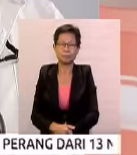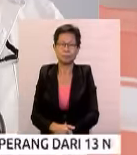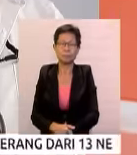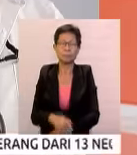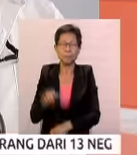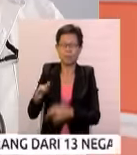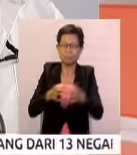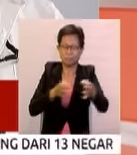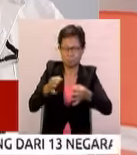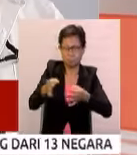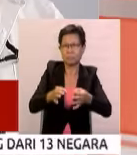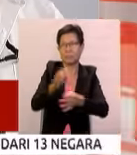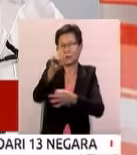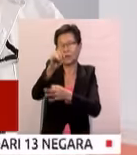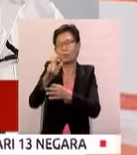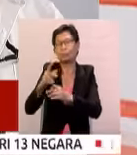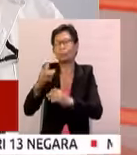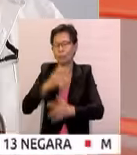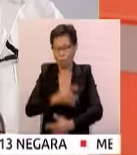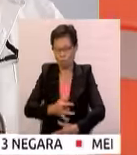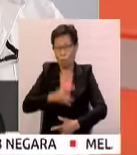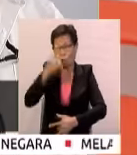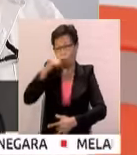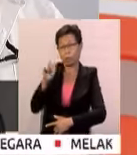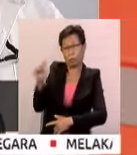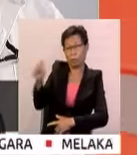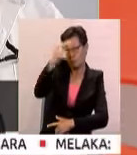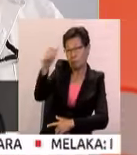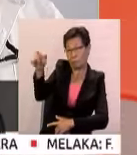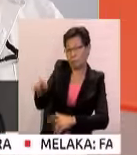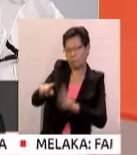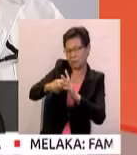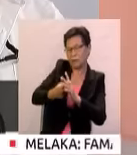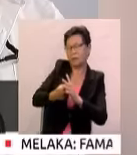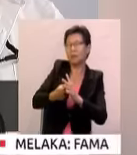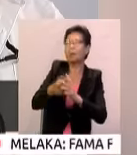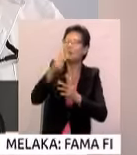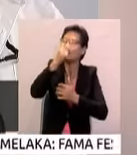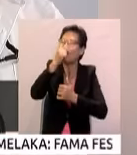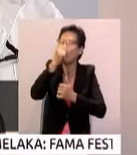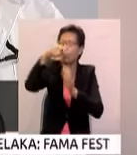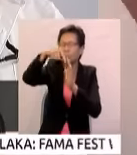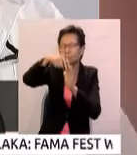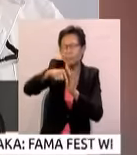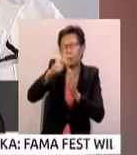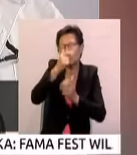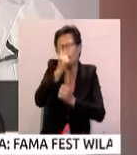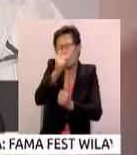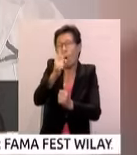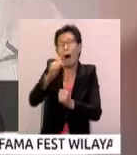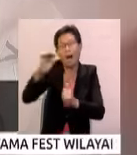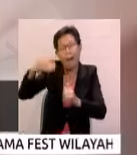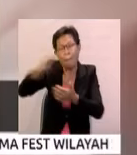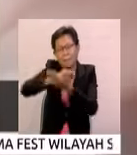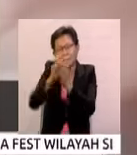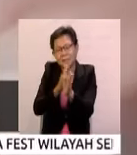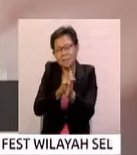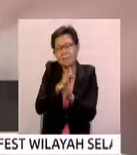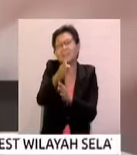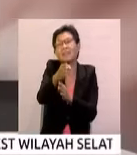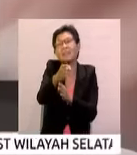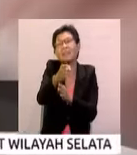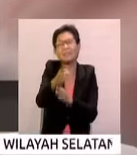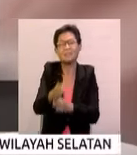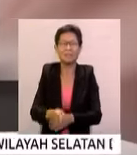Warren menjelaskan ia adalah satu penghargaan besar buat dirinya kerana bermula hanya sekadar minat mendalam akhirnya membentuk kerjaya